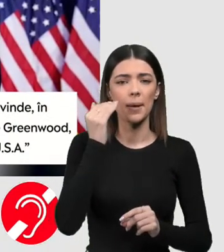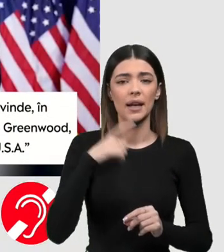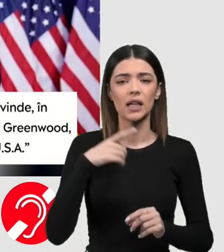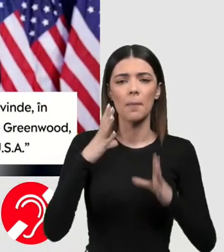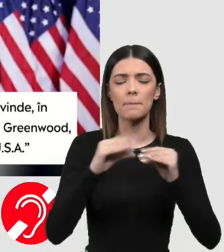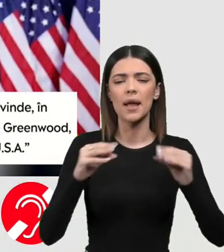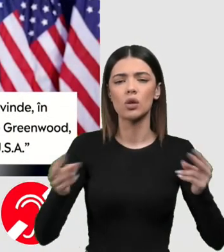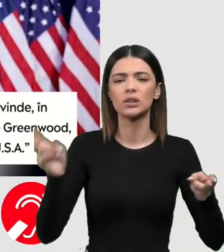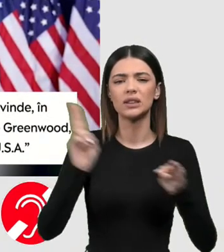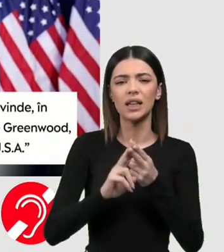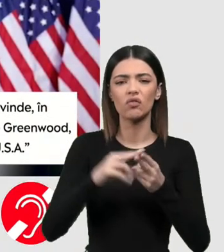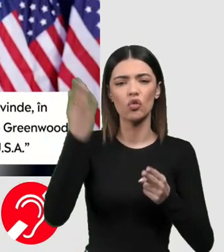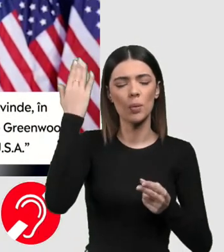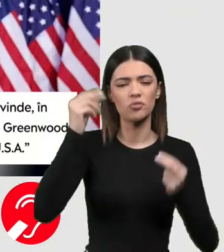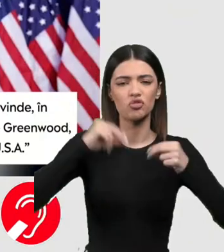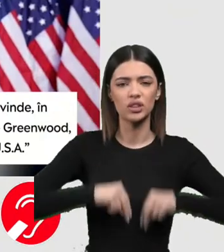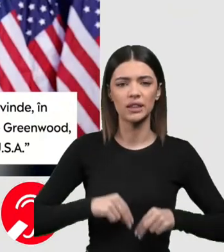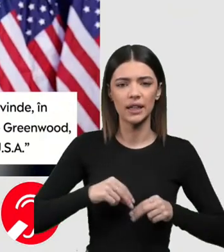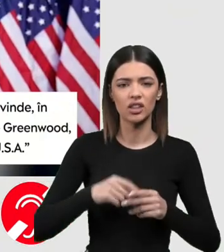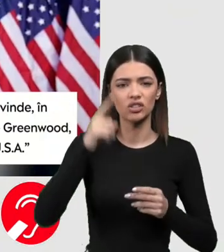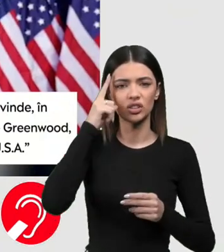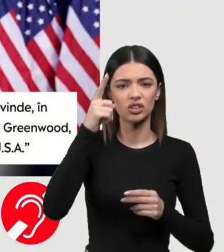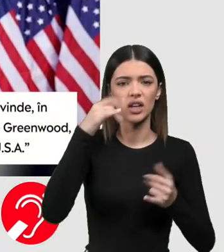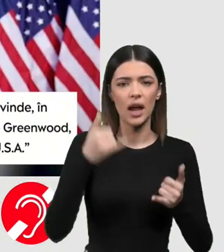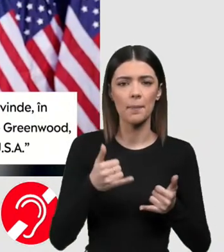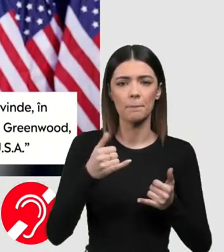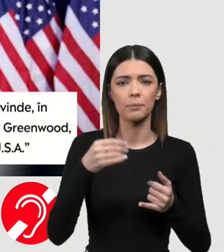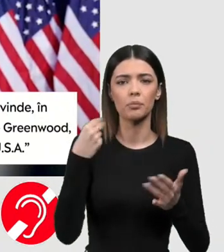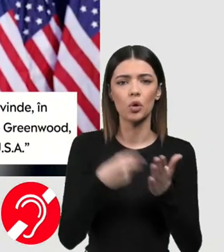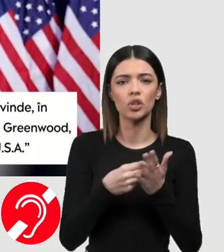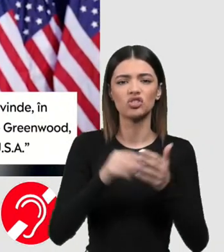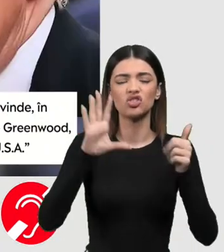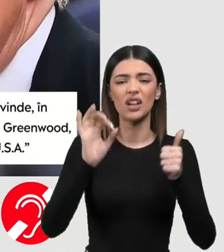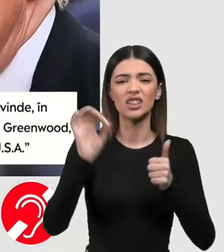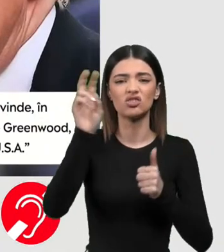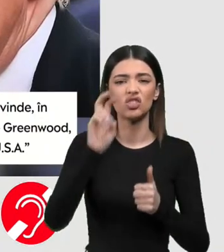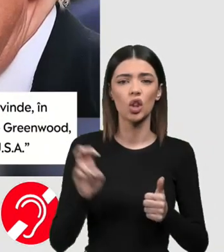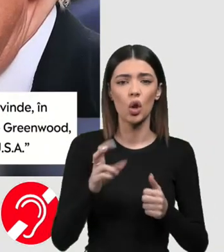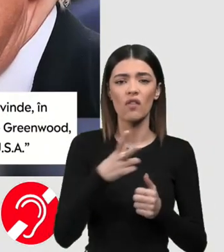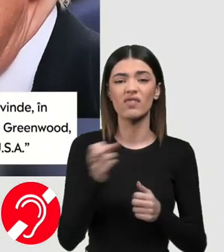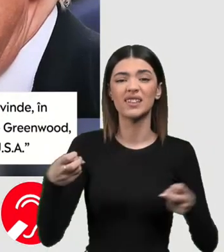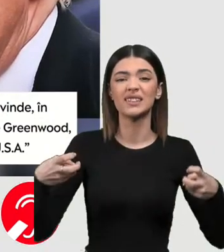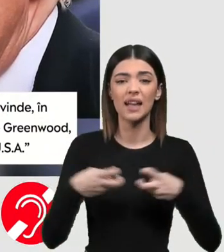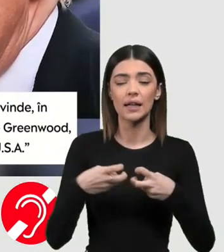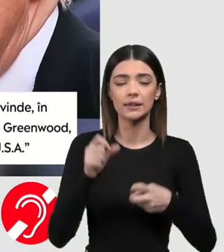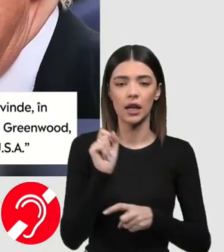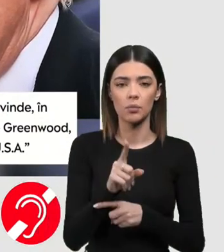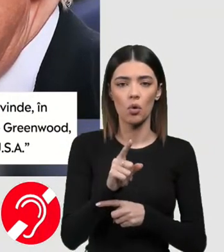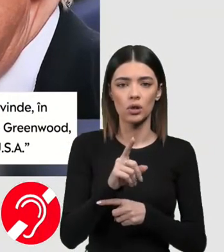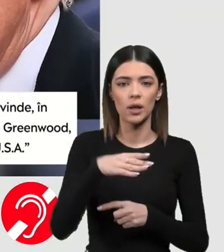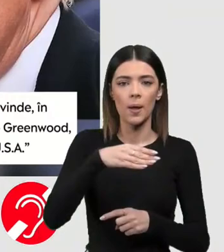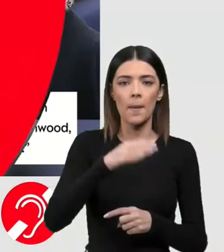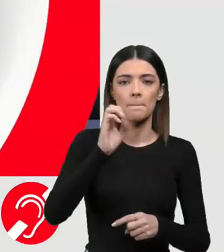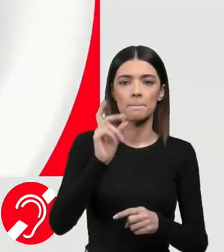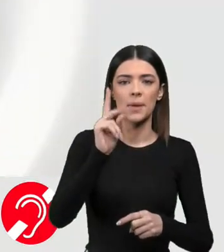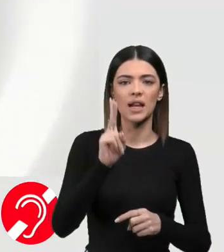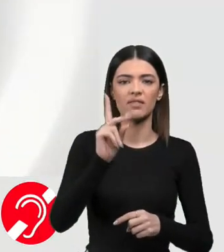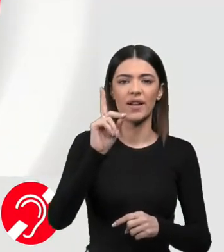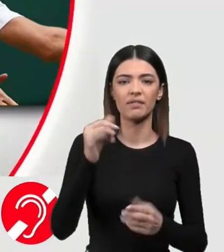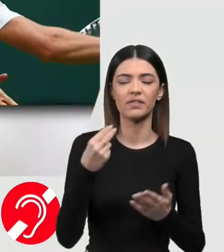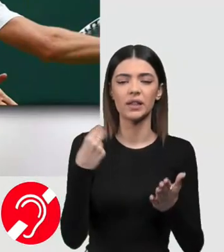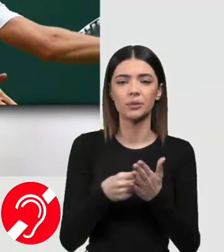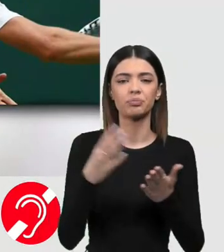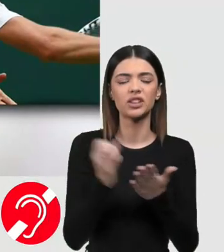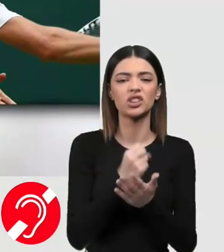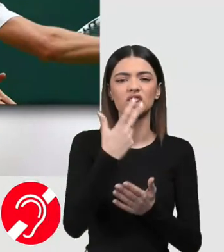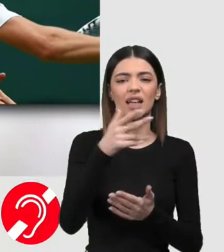la mitingurile politice ale fostului președinte. God Bless the USA Bible costă $60 fără taxe de transport. Și